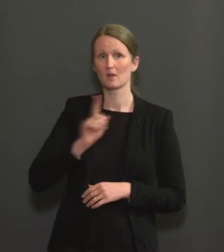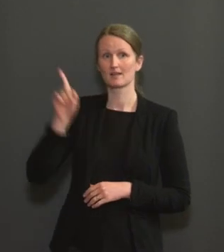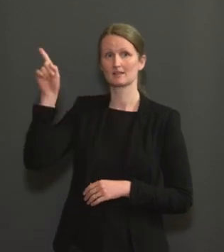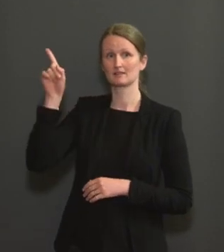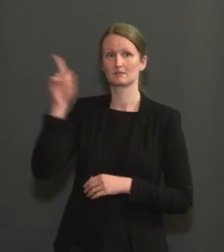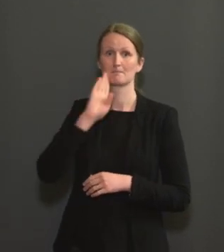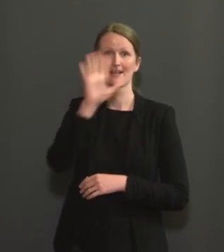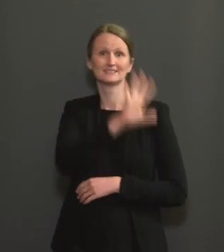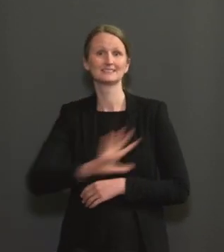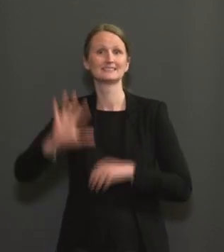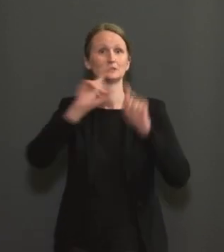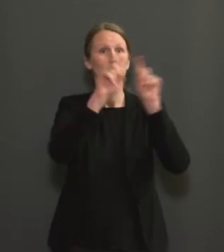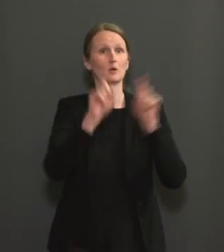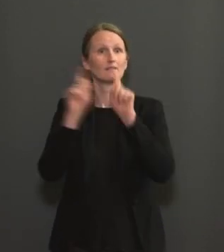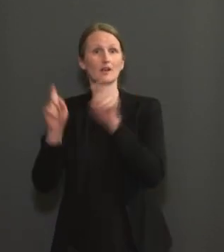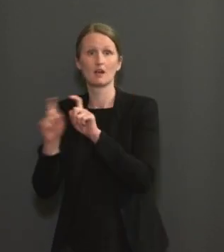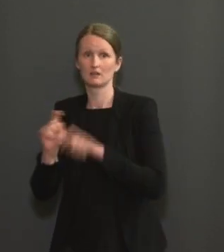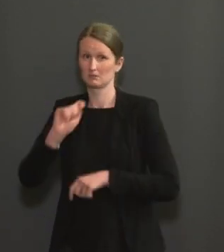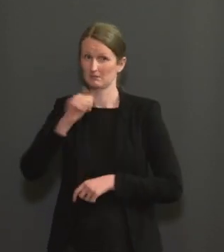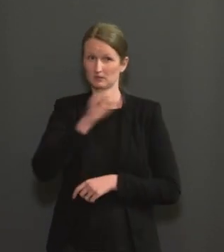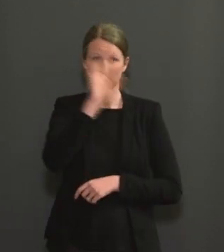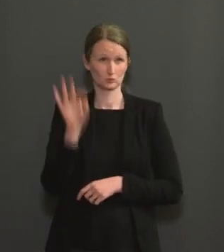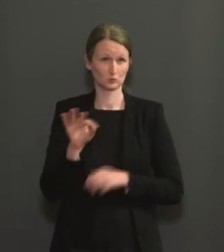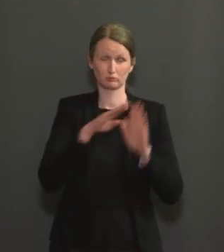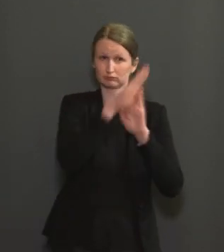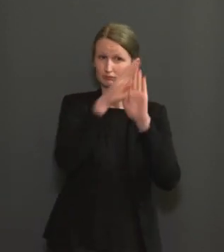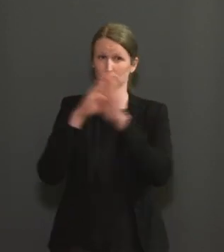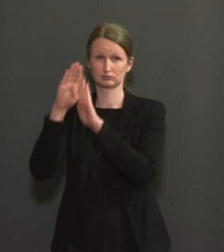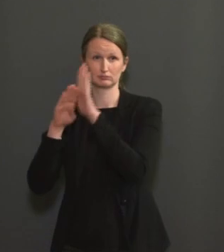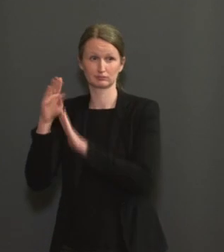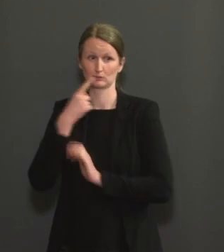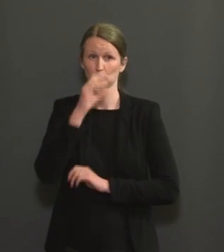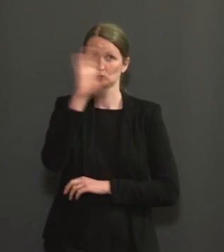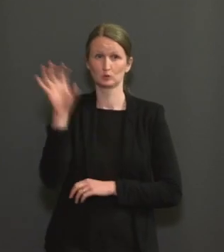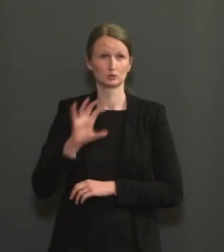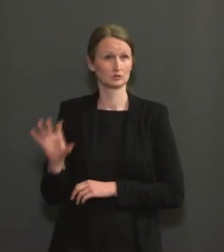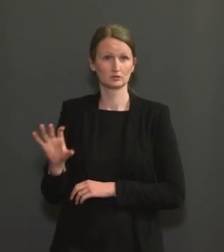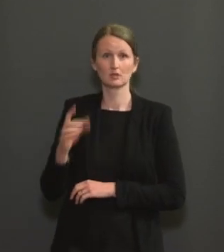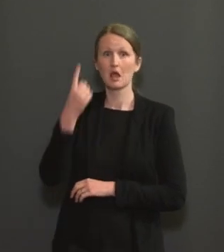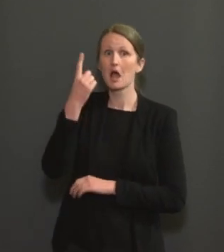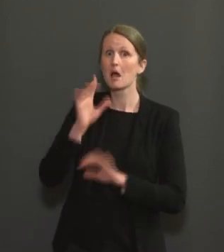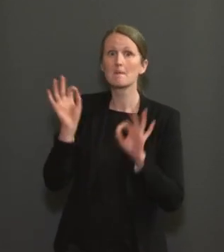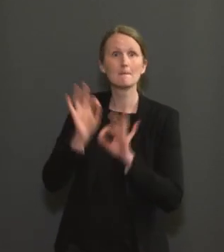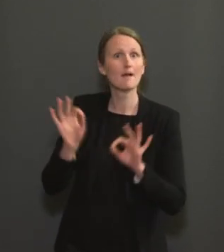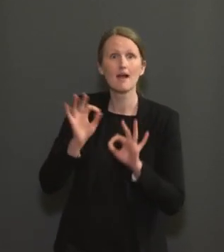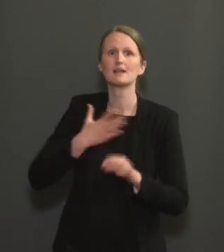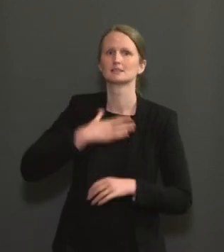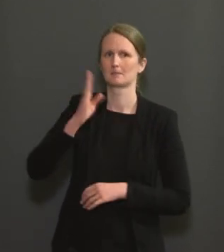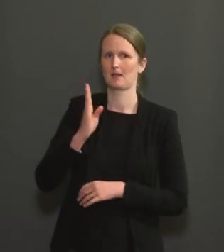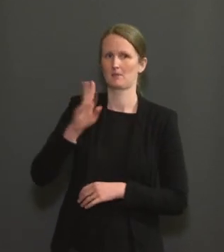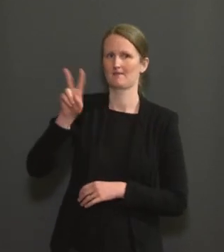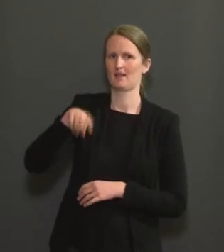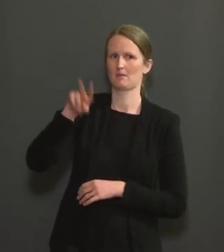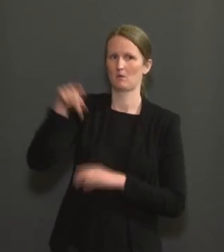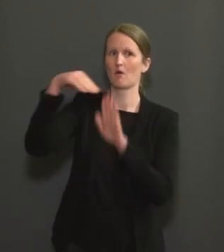plupart des provinces, ces chiffres sont en augmentation, sauf dans le Brabant flamand, avec moins 6%, moins 4% pour